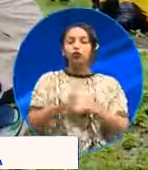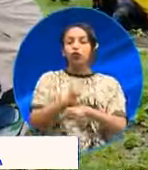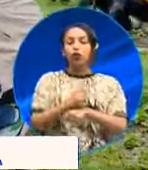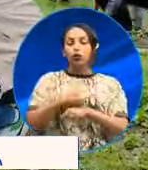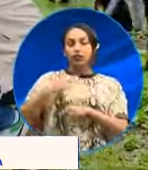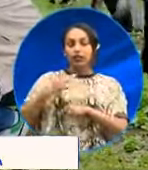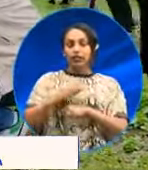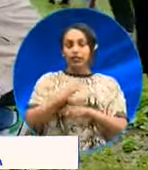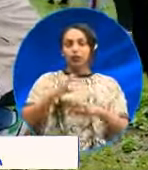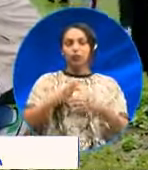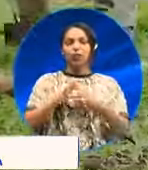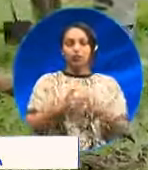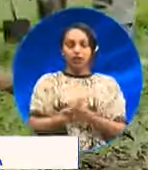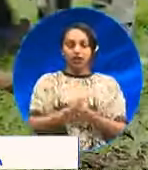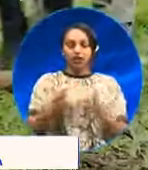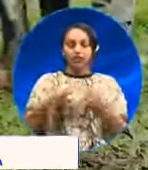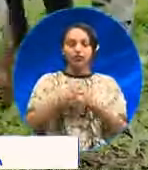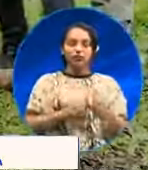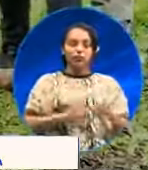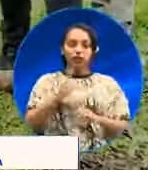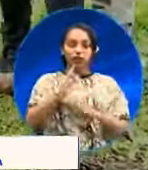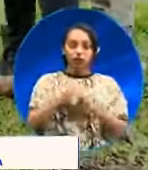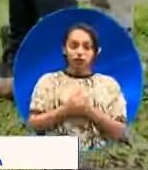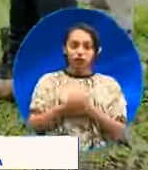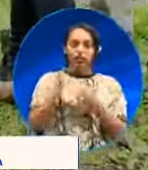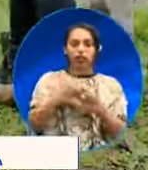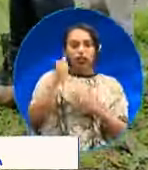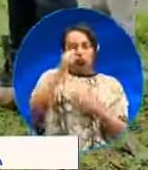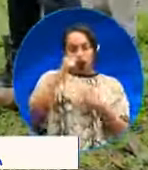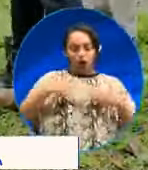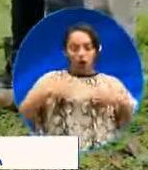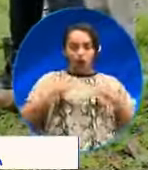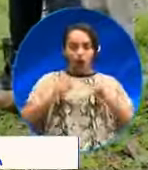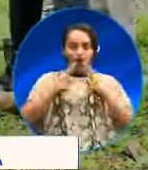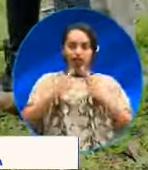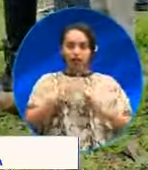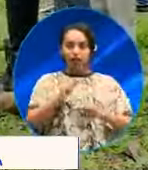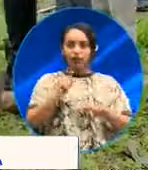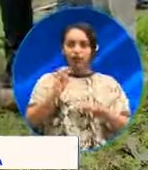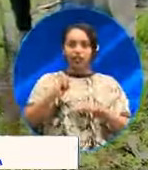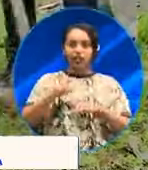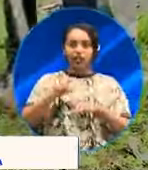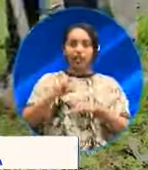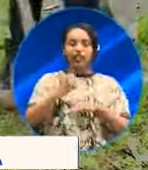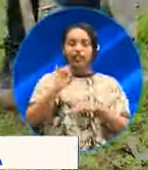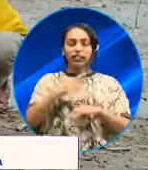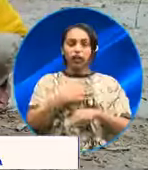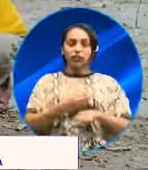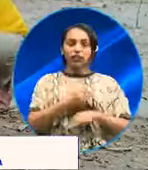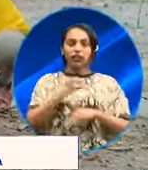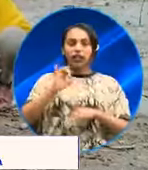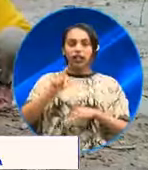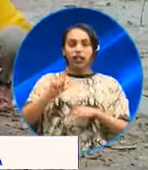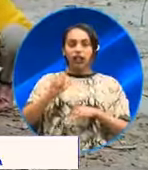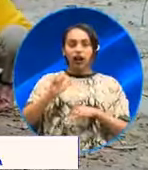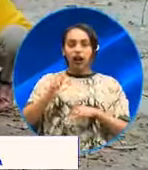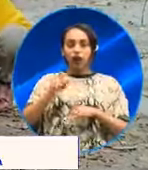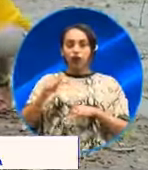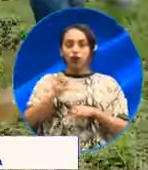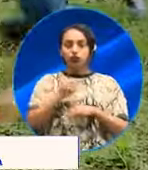ተቋማት፣ ግለሰቦችና ማህበራት ርብርብ እያደረጉ ነው። የኢትዮጵያ ወጣቶች ሰላምና ብልጽግና ተልእኮ ሊግ አባላትና ኤላውቶ